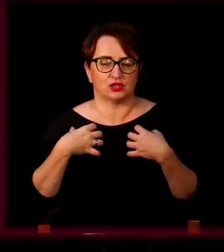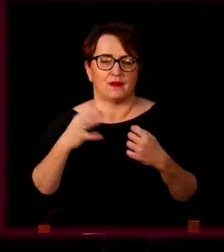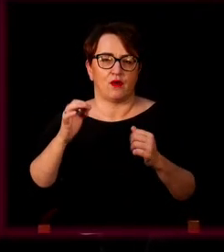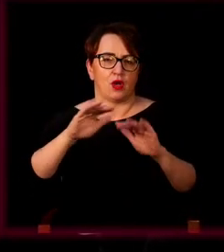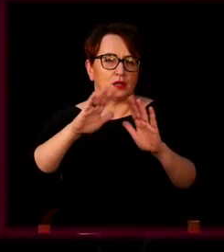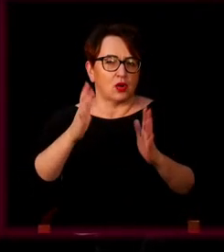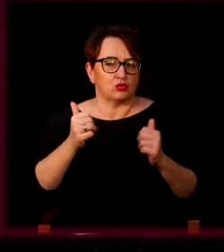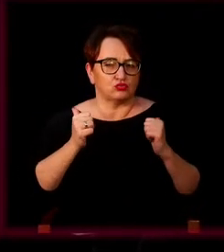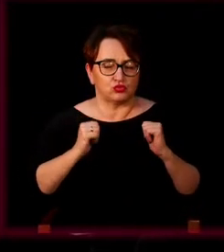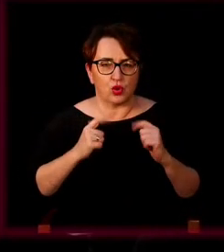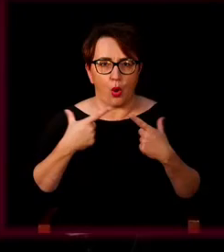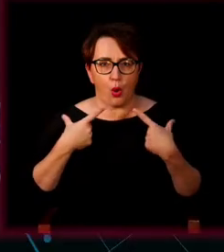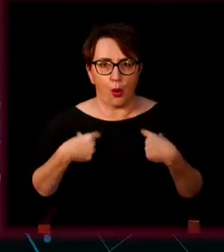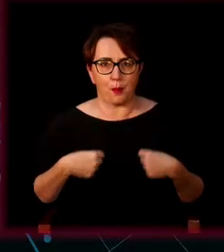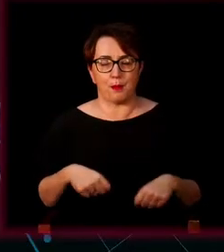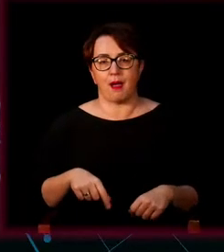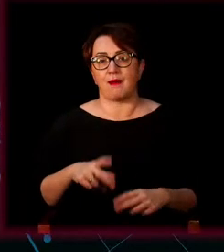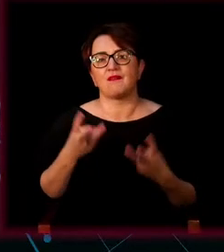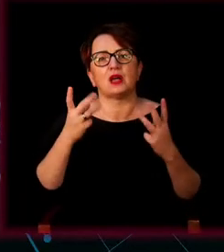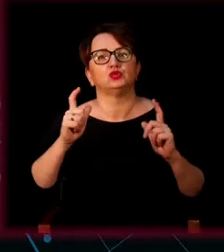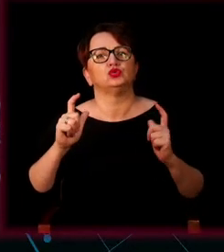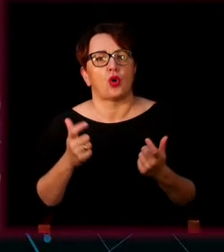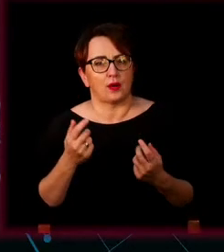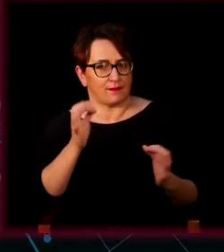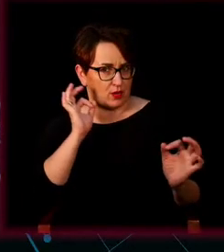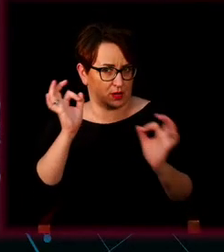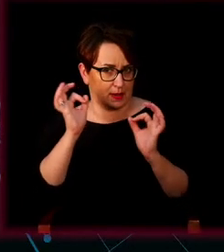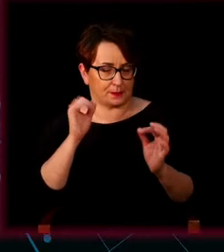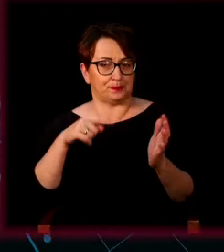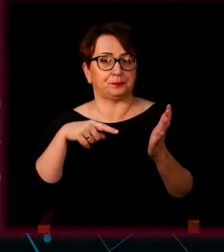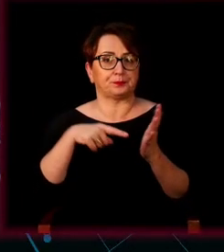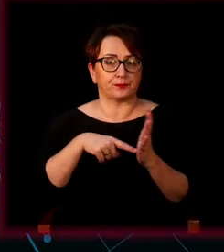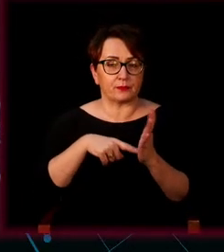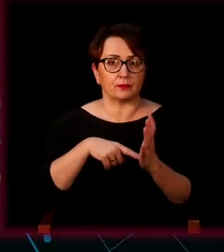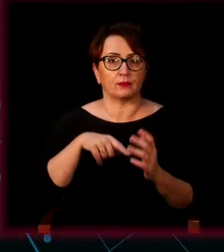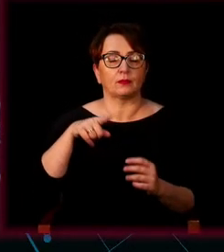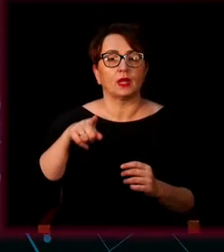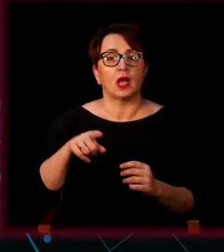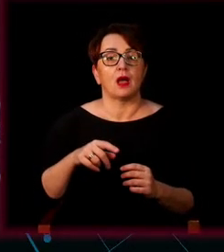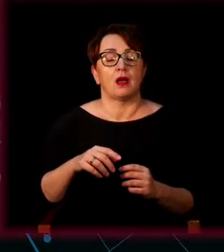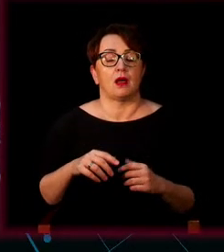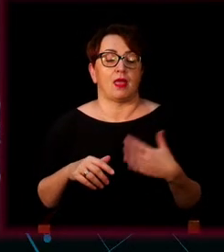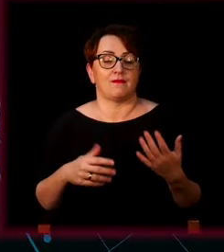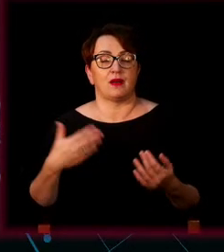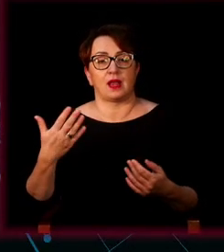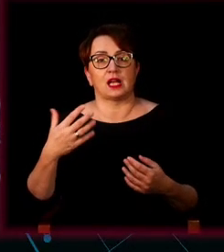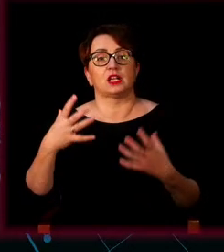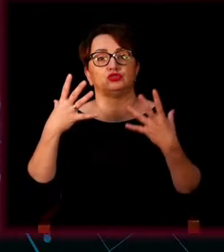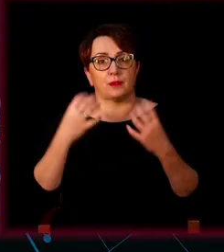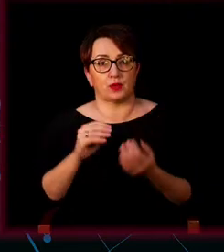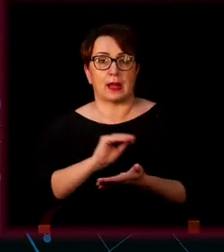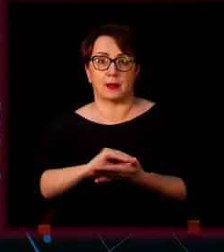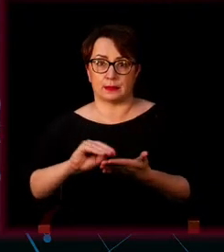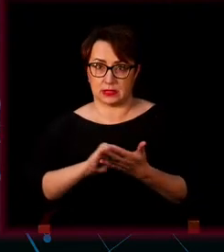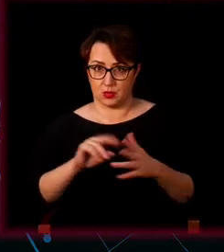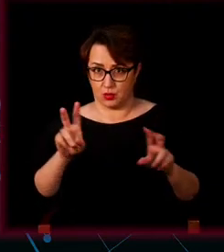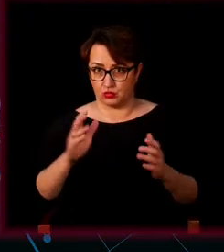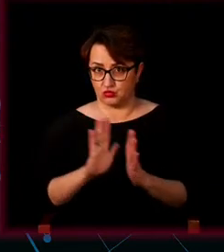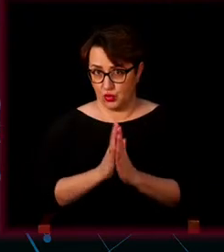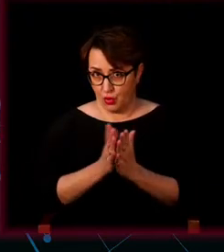jeśli chodzi o takie najistotniejsze informacje, to właśnie oprócz Lewej ręki ciemności, która, tak jak powiedziałem,